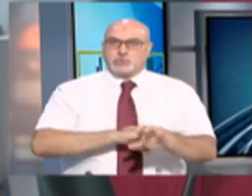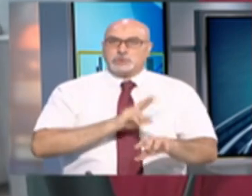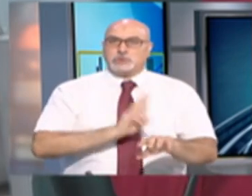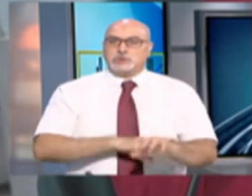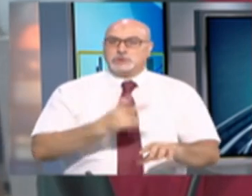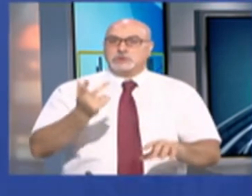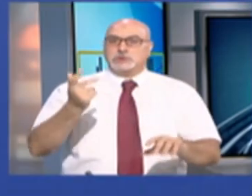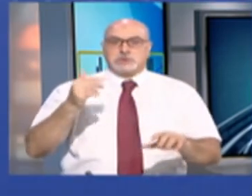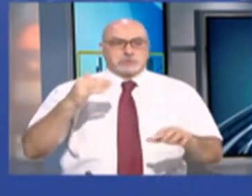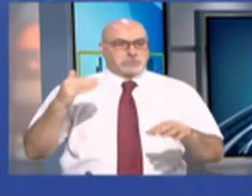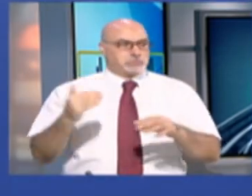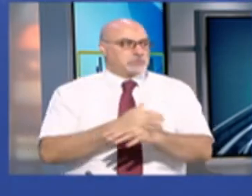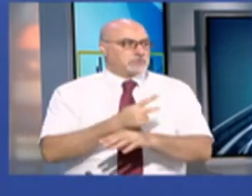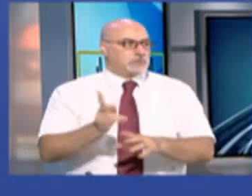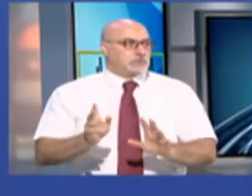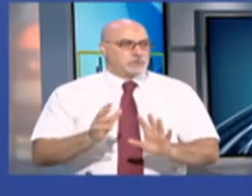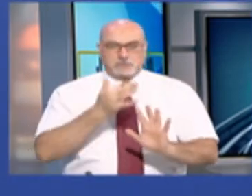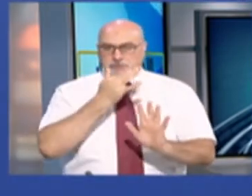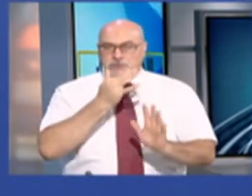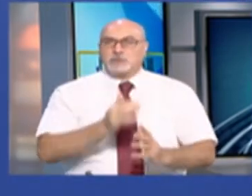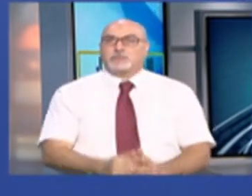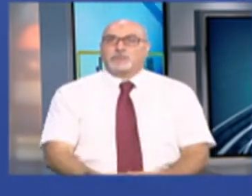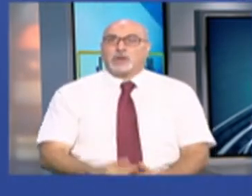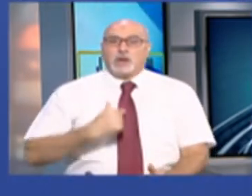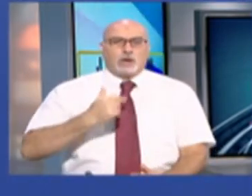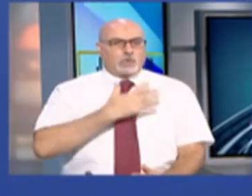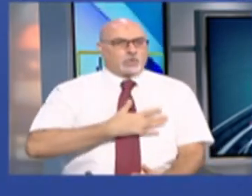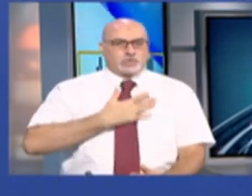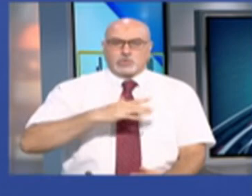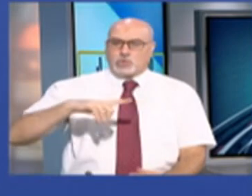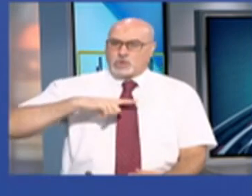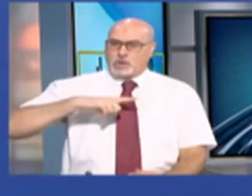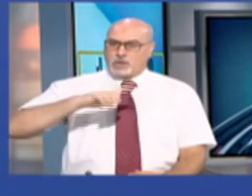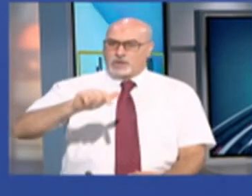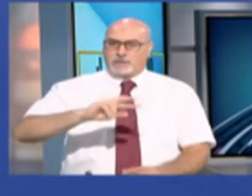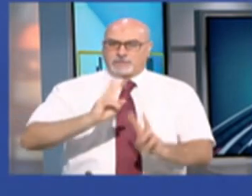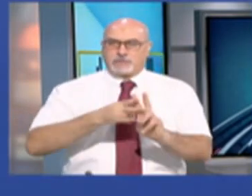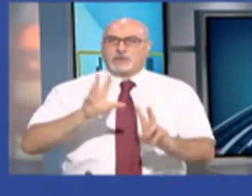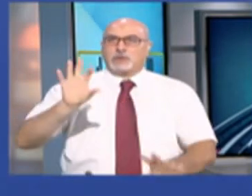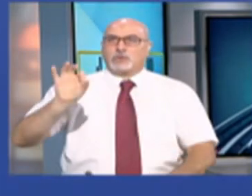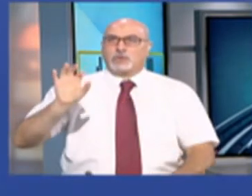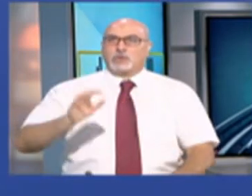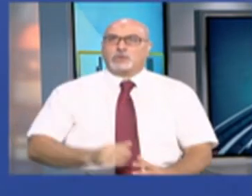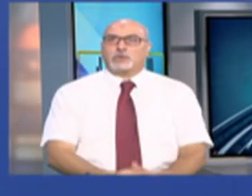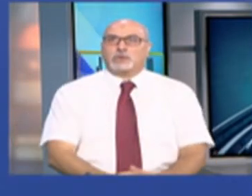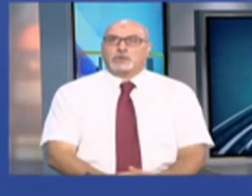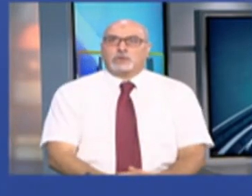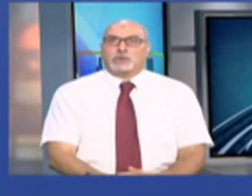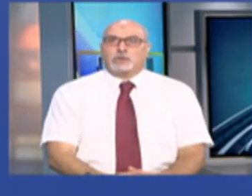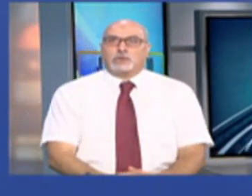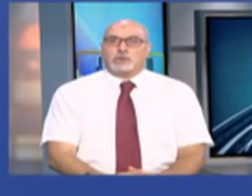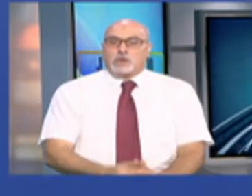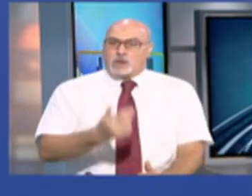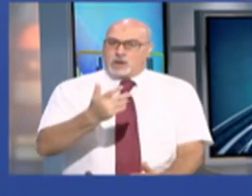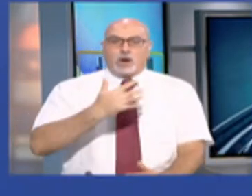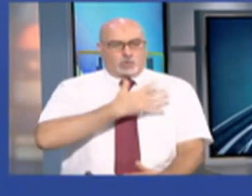والسلطات المحلية هنا وهران. احنا جد سعداء بوجود ديالنا في مدينة وهران. البلد العزيز علينا، ونحن جد